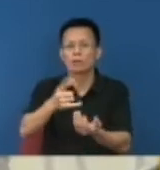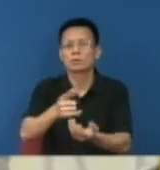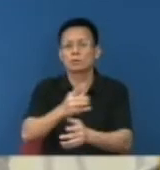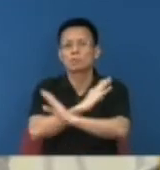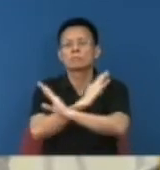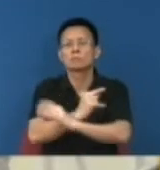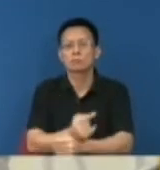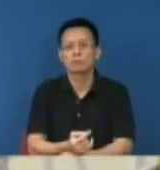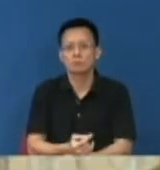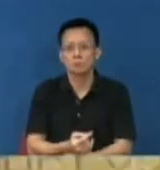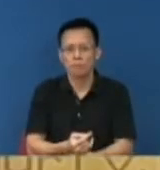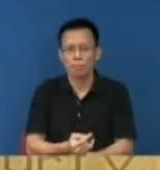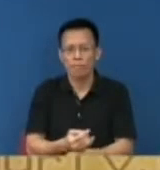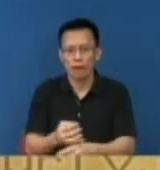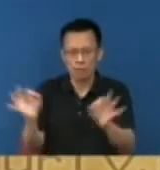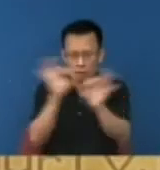其實咧呢一個